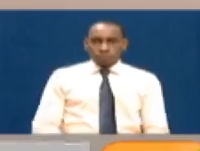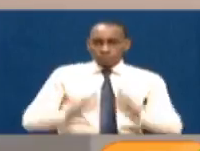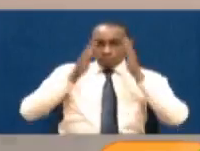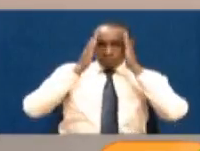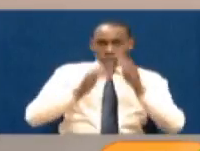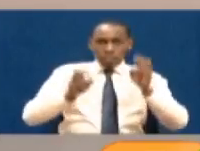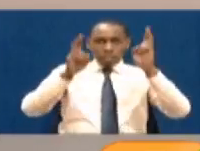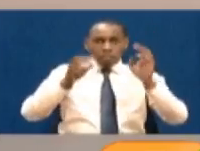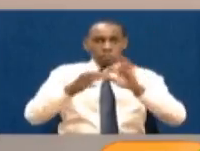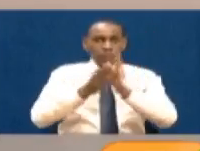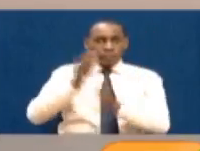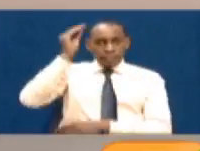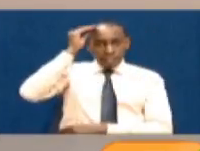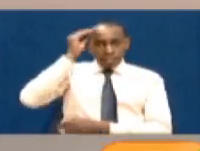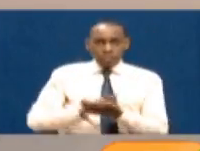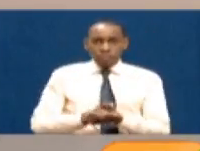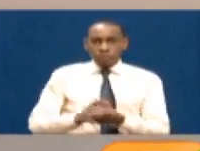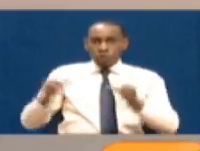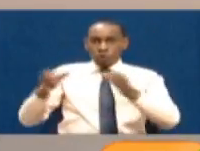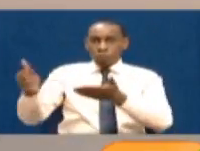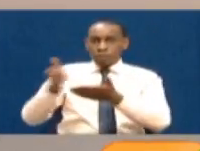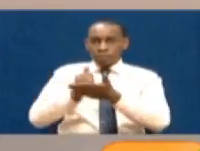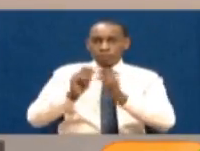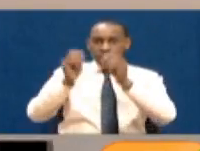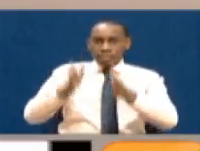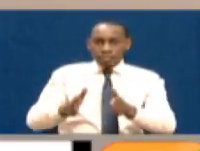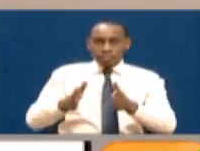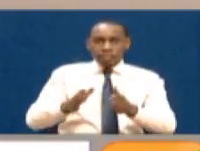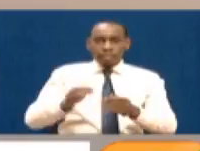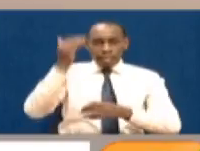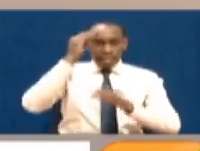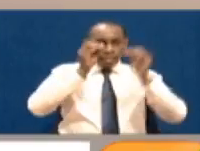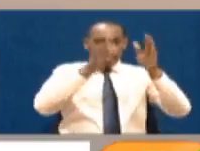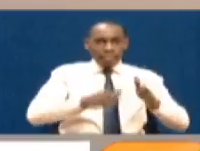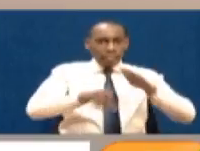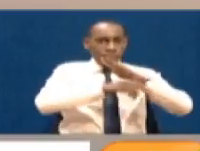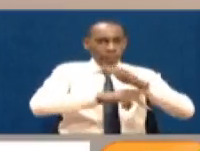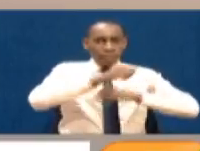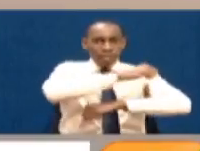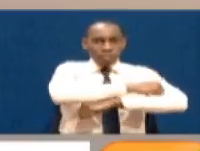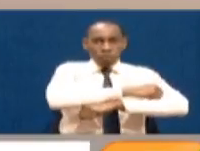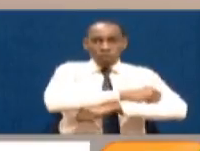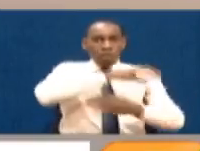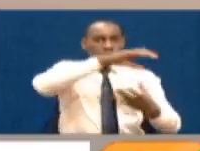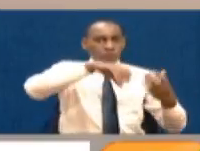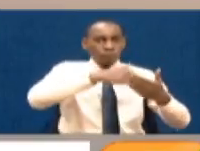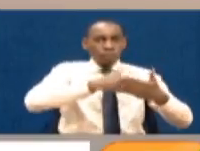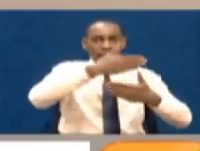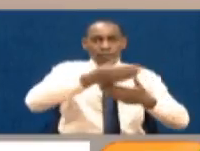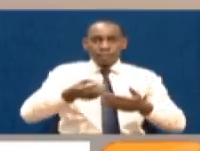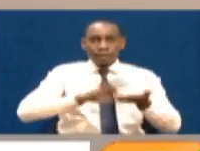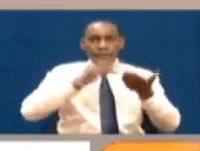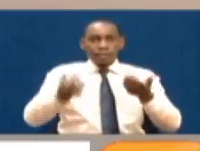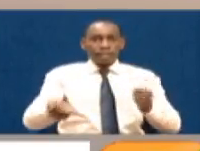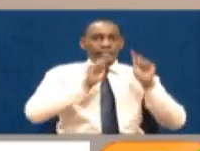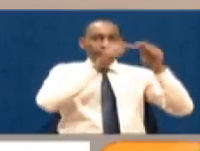Kazi ambazo wanafungamana na elimu ni kwamba Tume ya kuwaajiri walimu imewaacha walimu wakuu wa shule za msingi katika njia panda baada ya kukosa